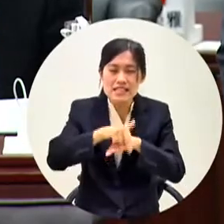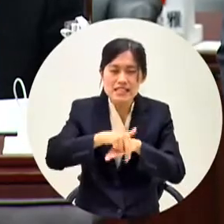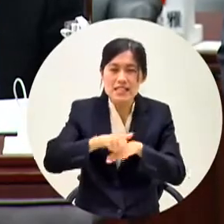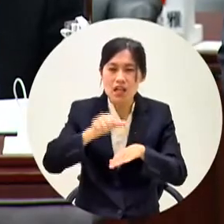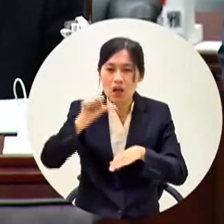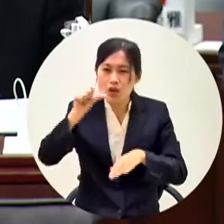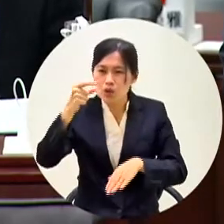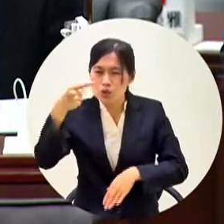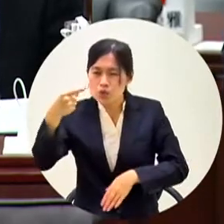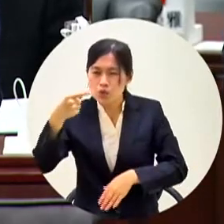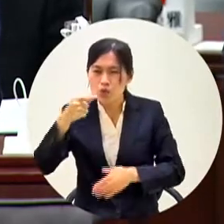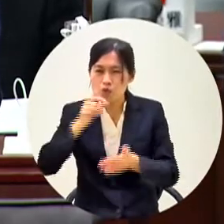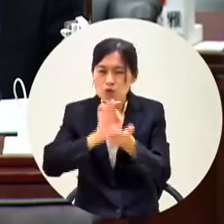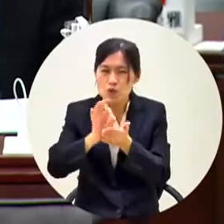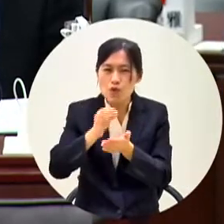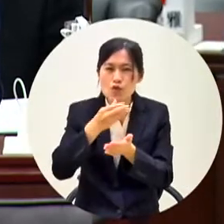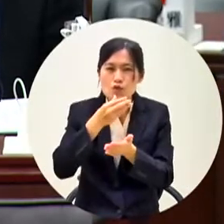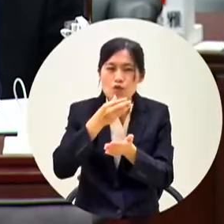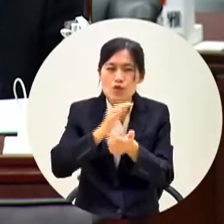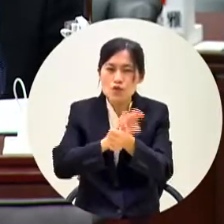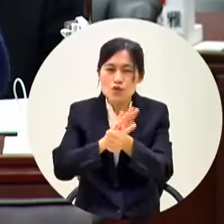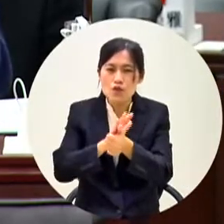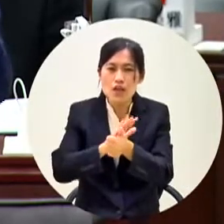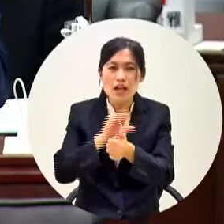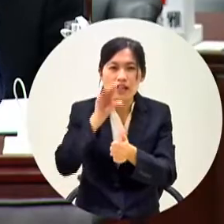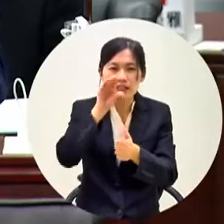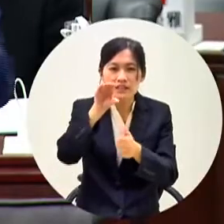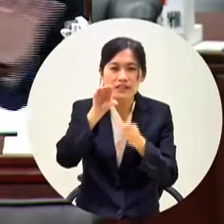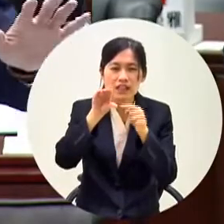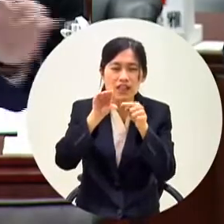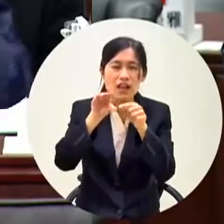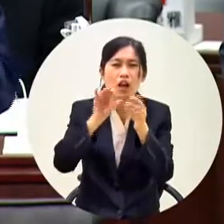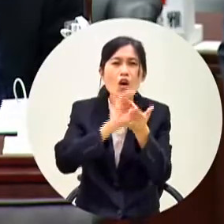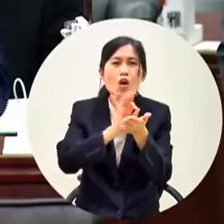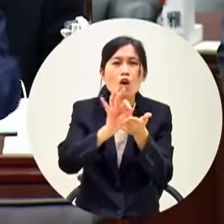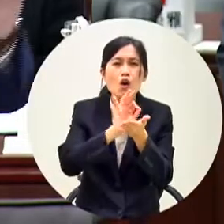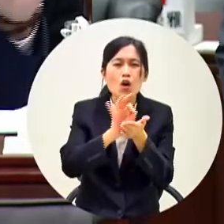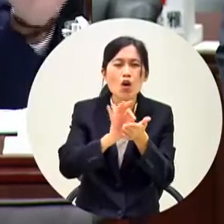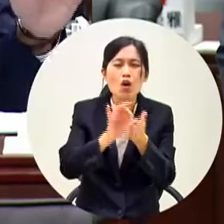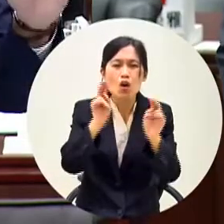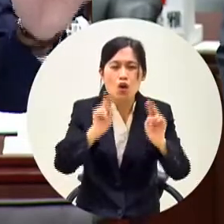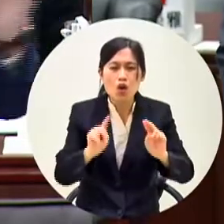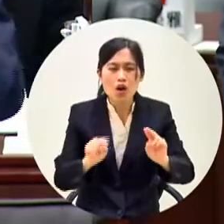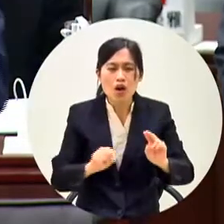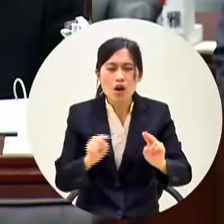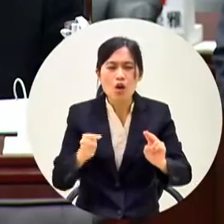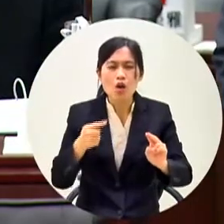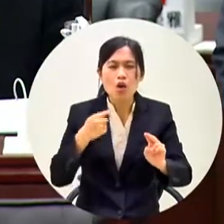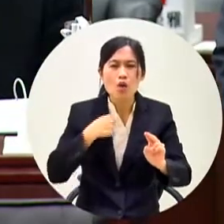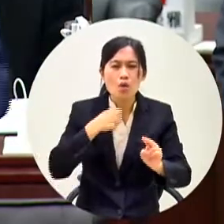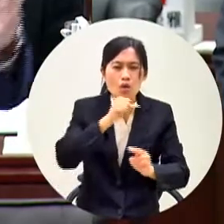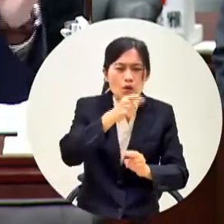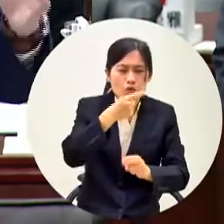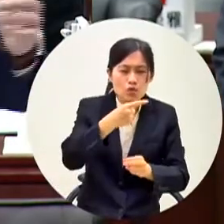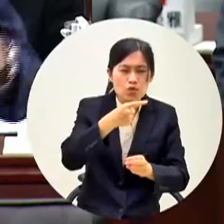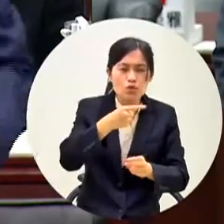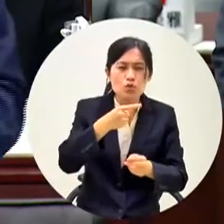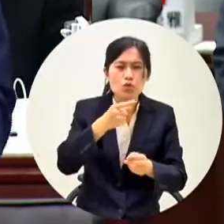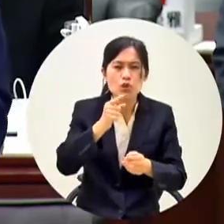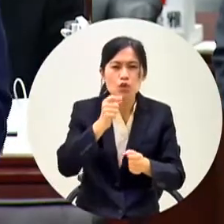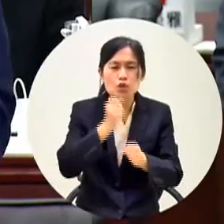服务，不管是车用电子等等，那我们台湾在 5G 的供应链里面，我们很多的核心网络的技术，包括